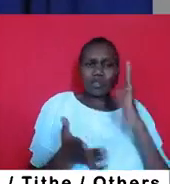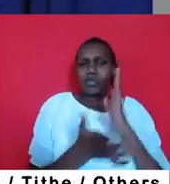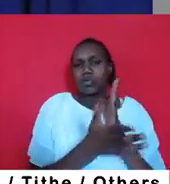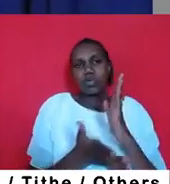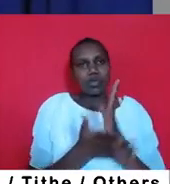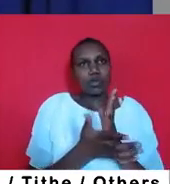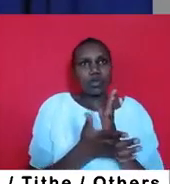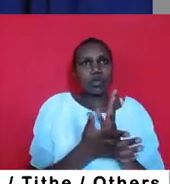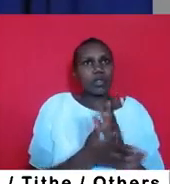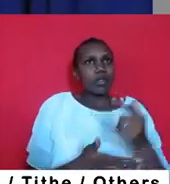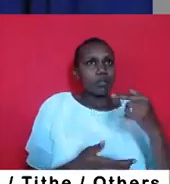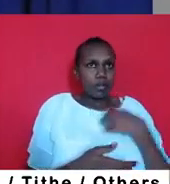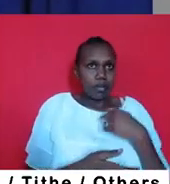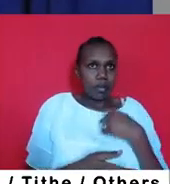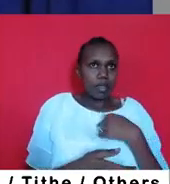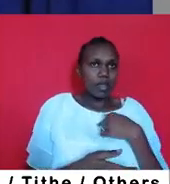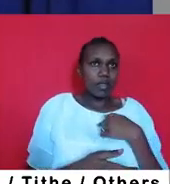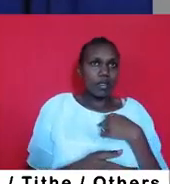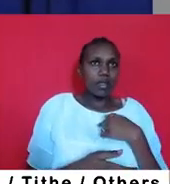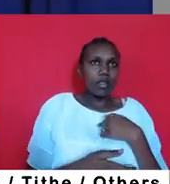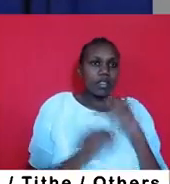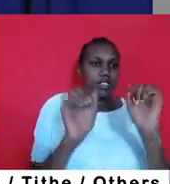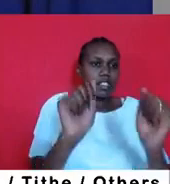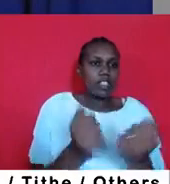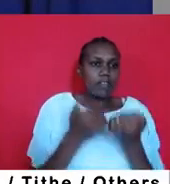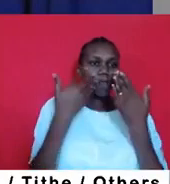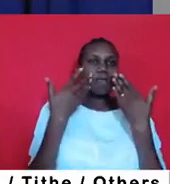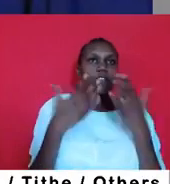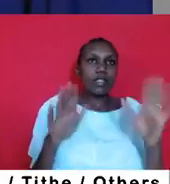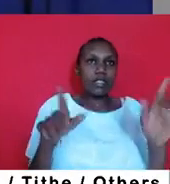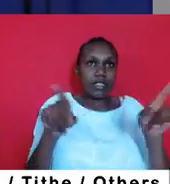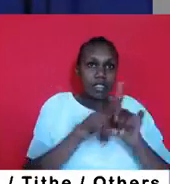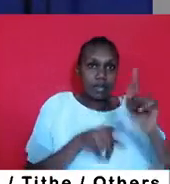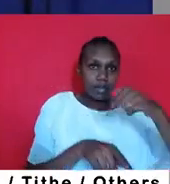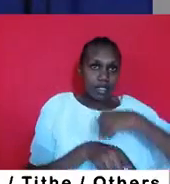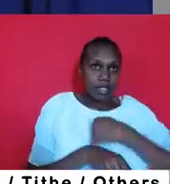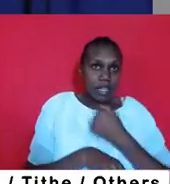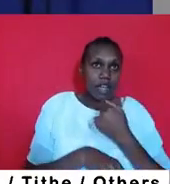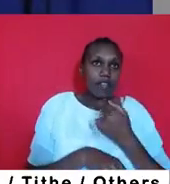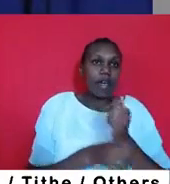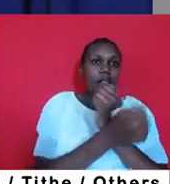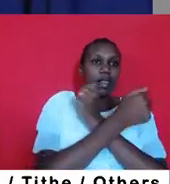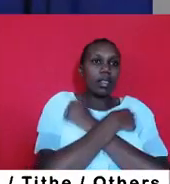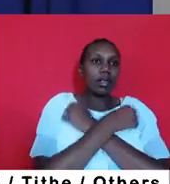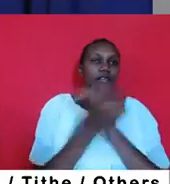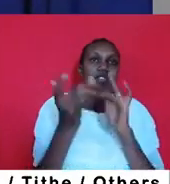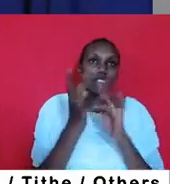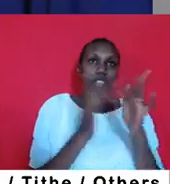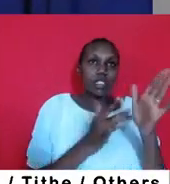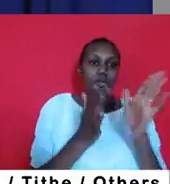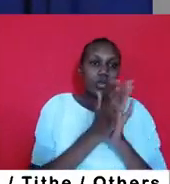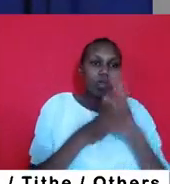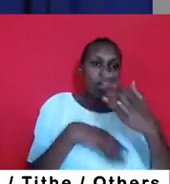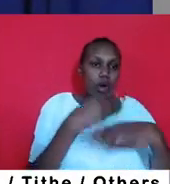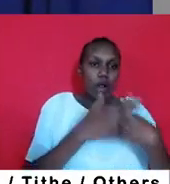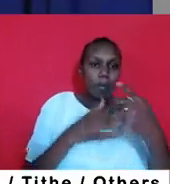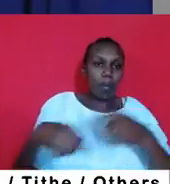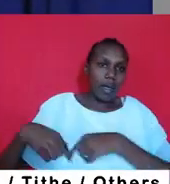kweli mimi nimeokoka na mimi nampenda Mungu kwa moyo wangu